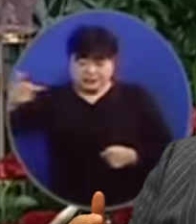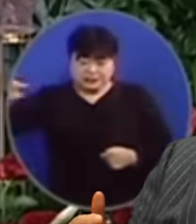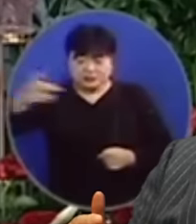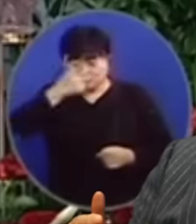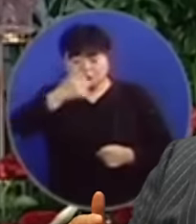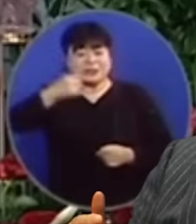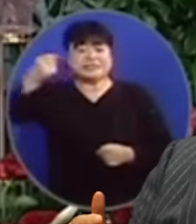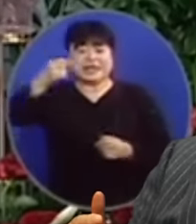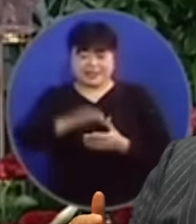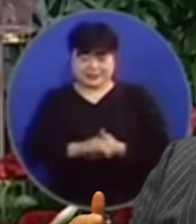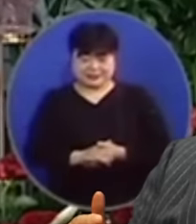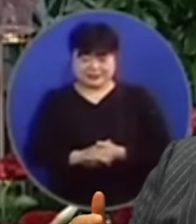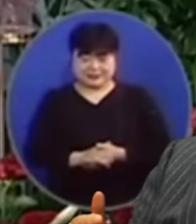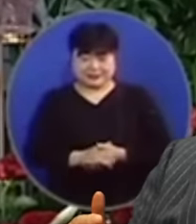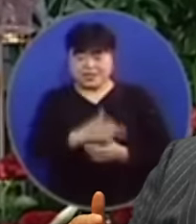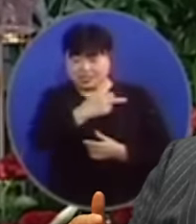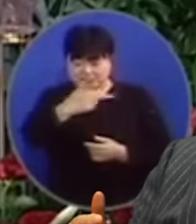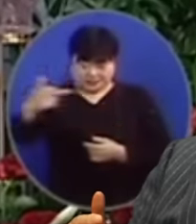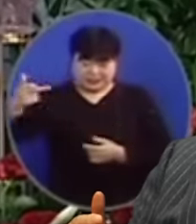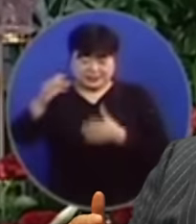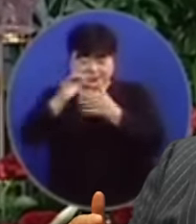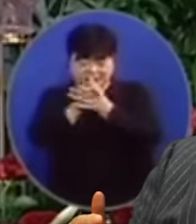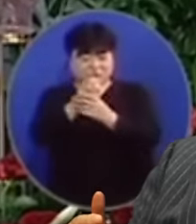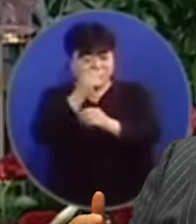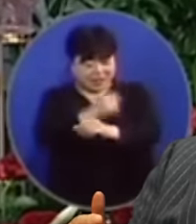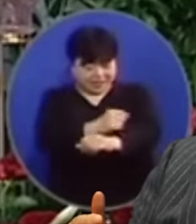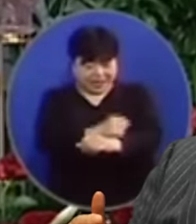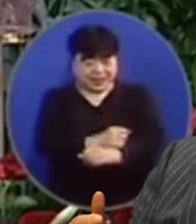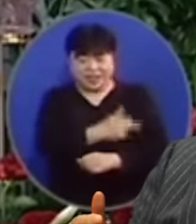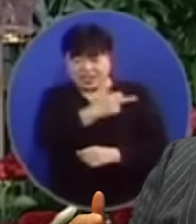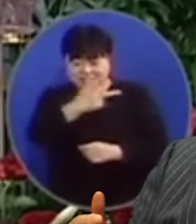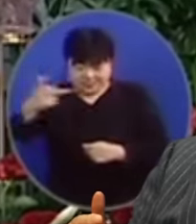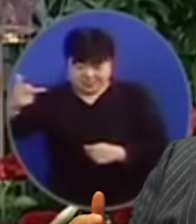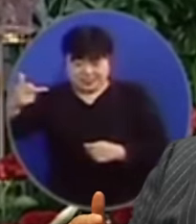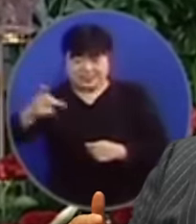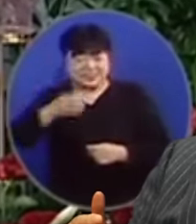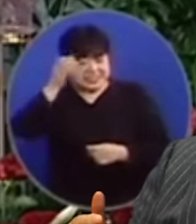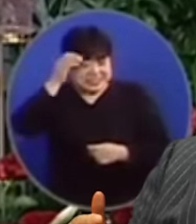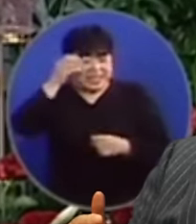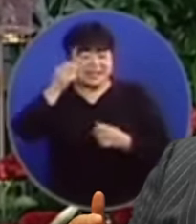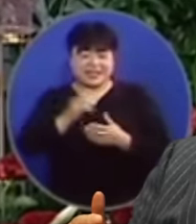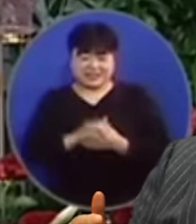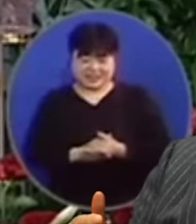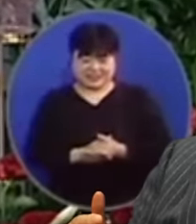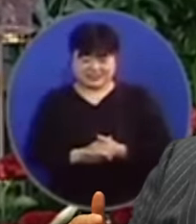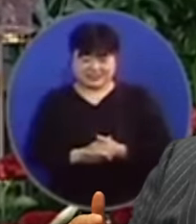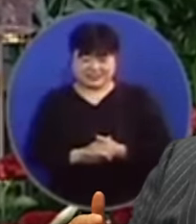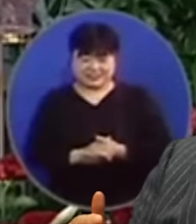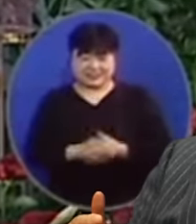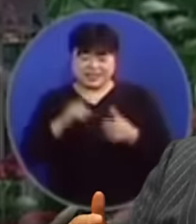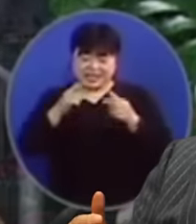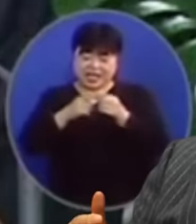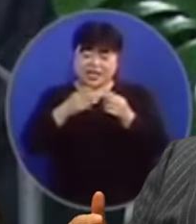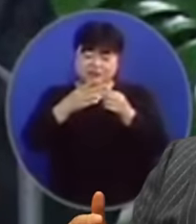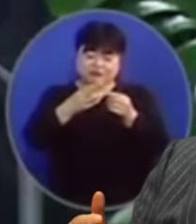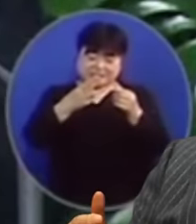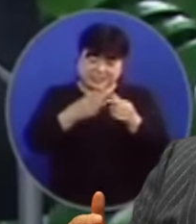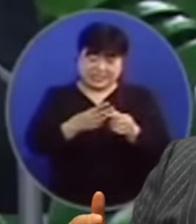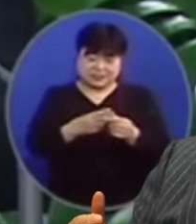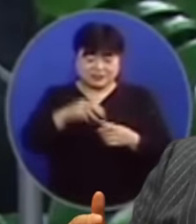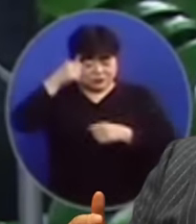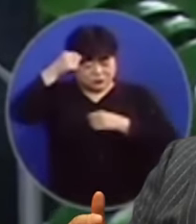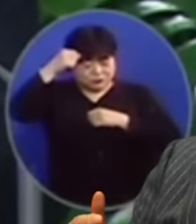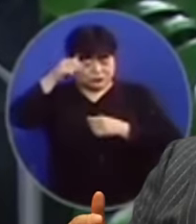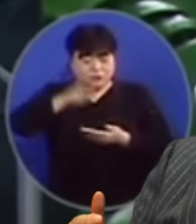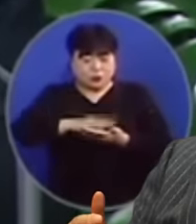꿈을 가져라, 큰 기도를 하라, 큰 기대를 하라, 이렇게 구두수선하는